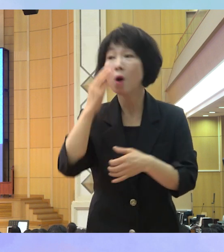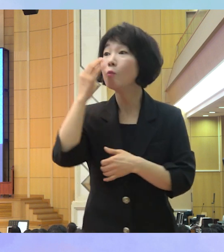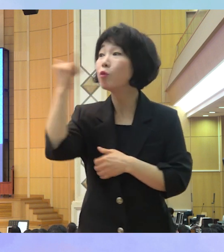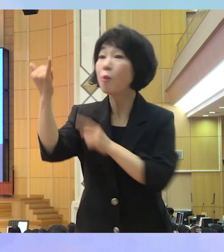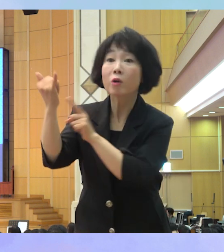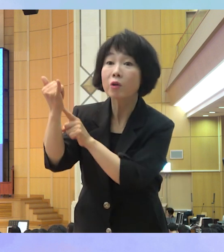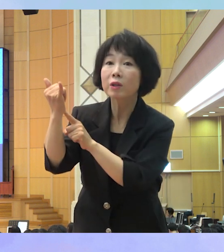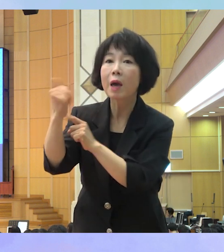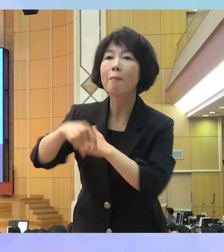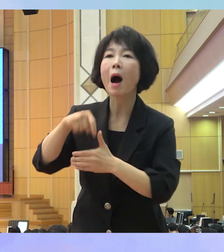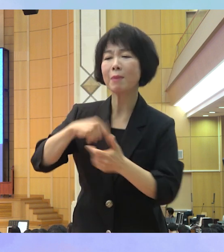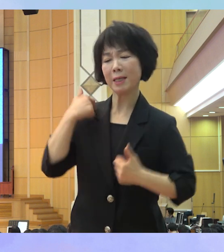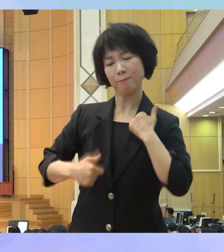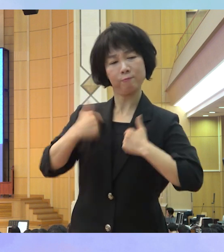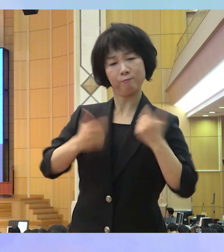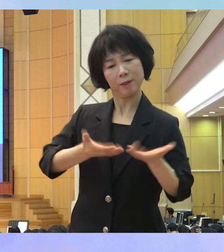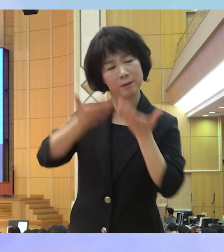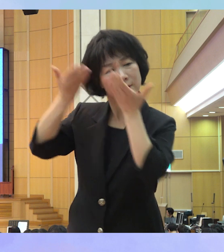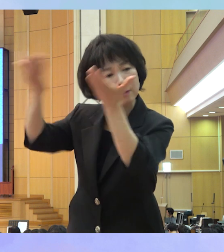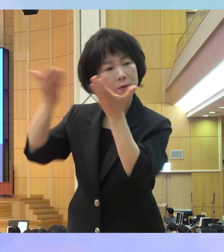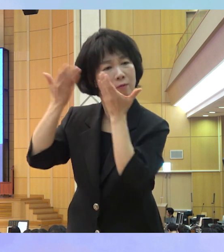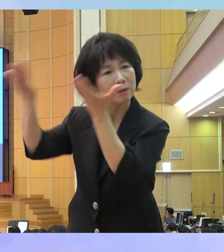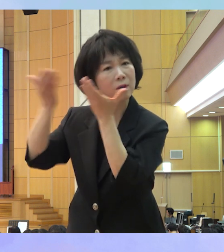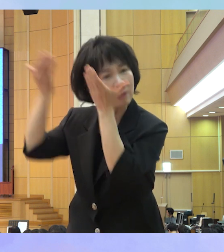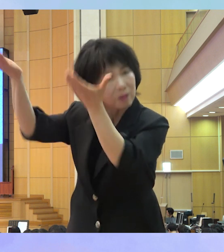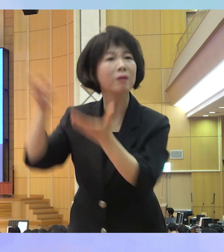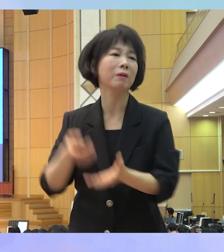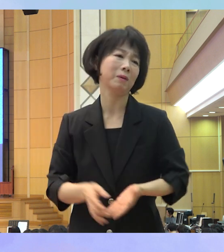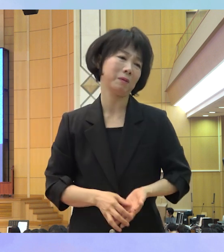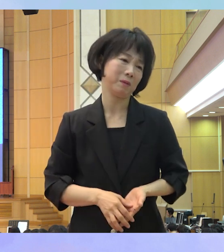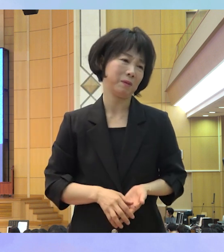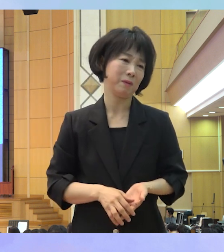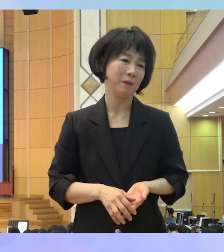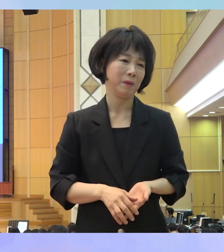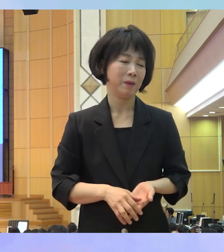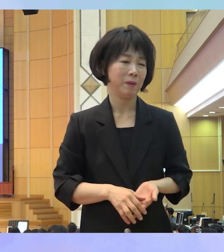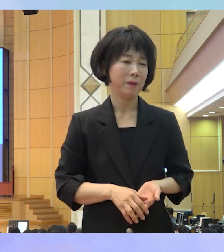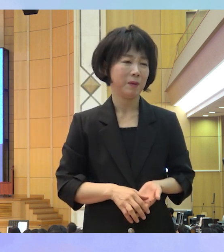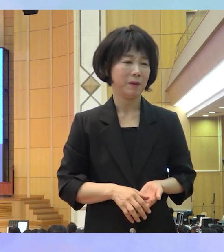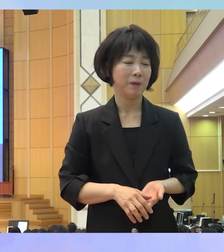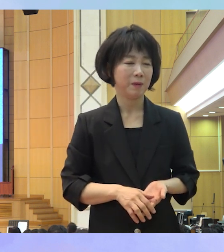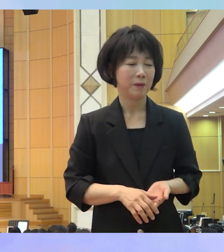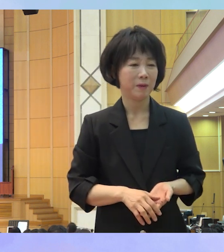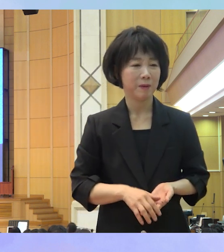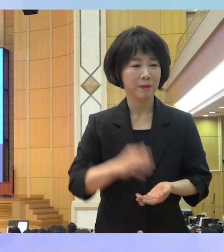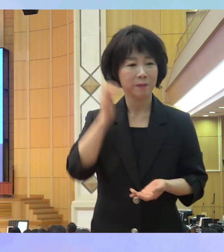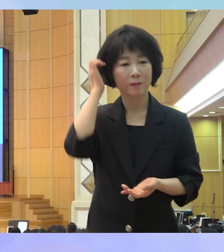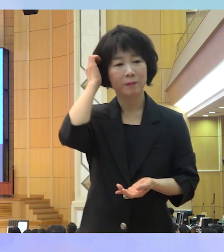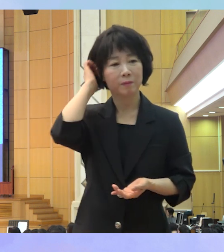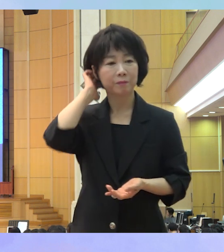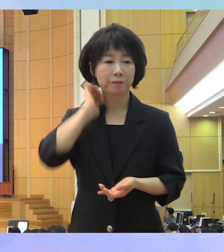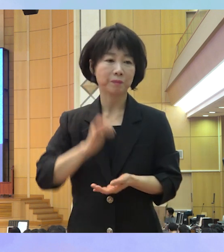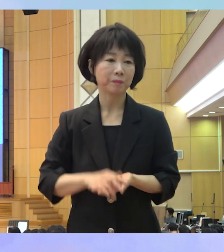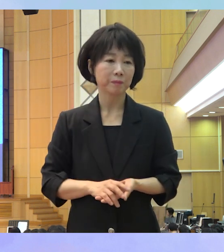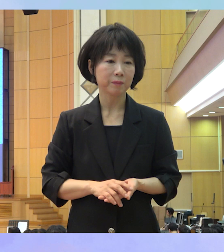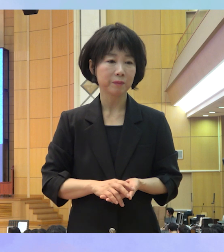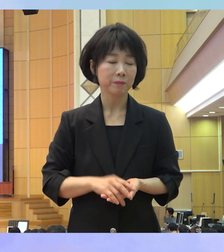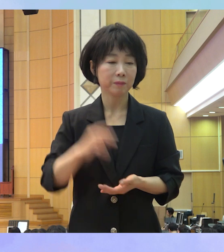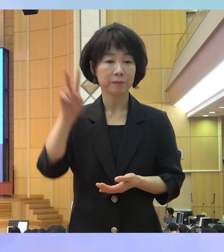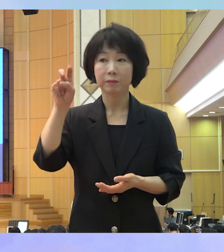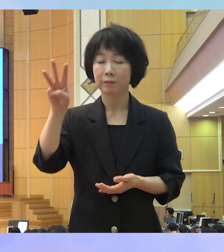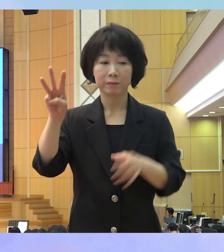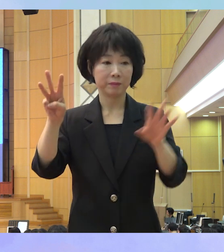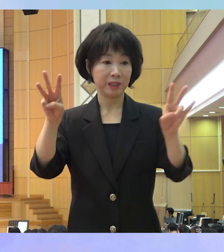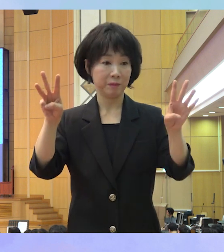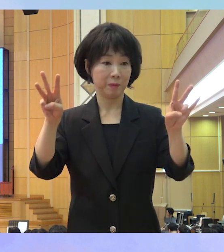기쁘게 해드리는 거냐라고 성경은 25절 읽었지요? 24절에 나옵니다. 정답이 24절, 우리 다